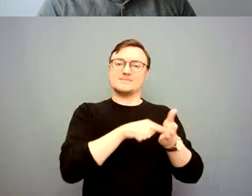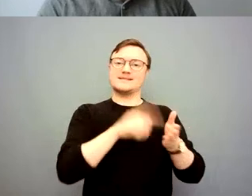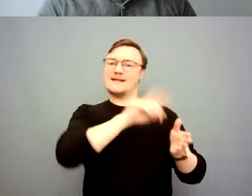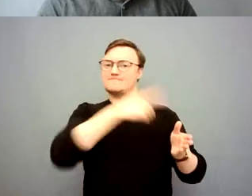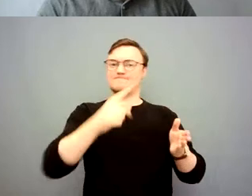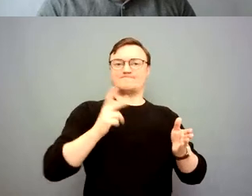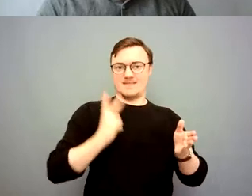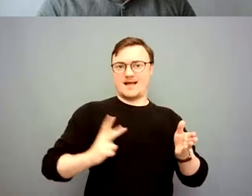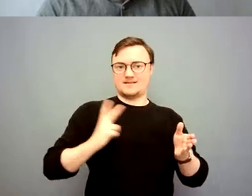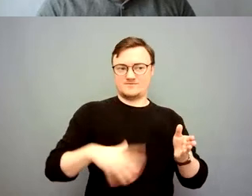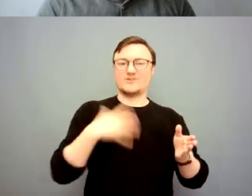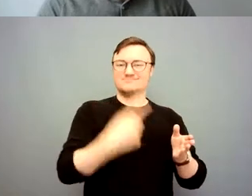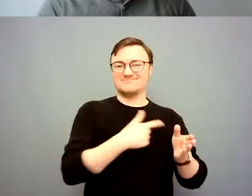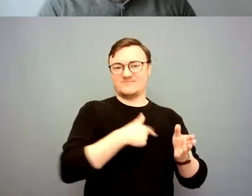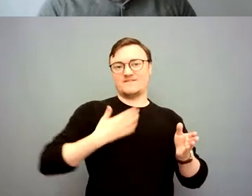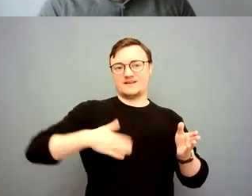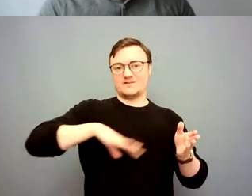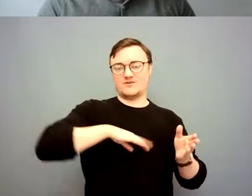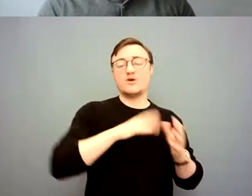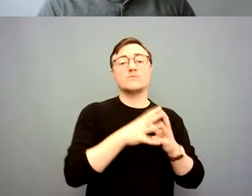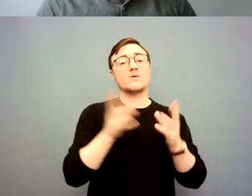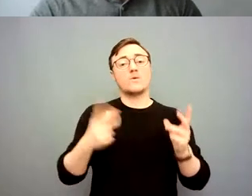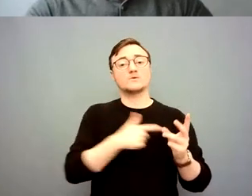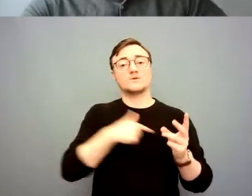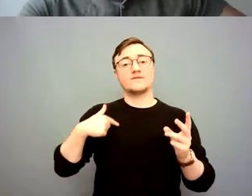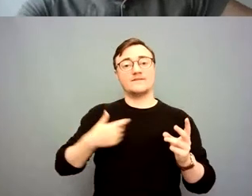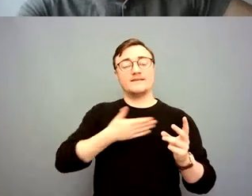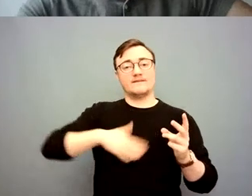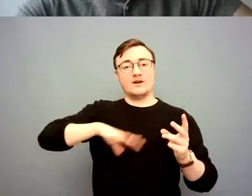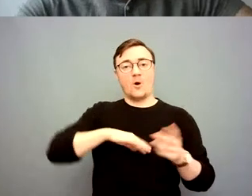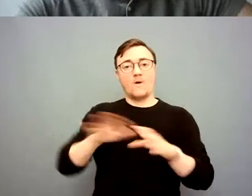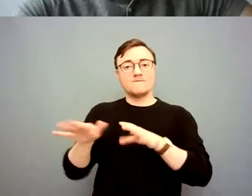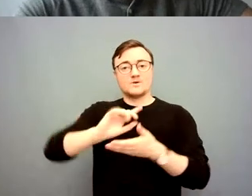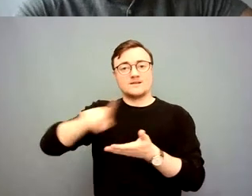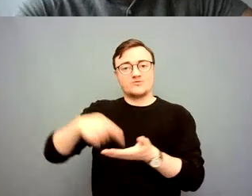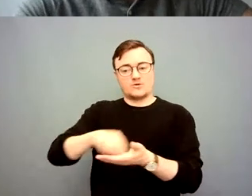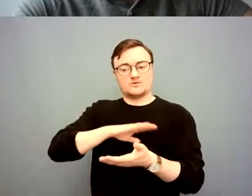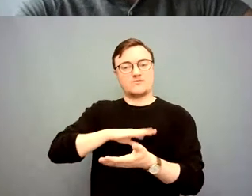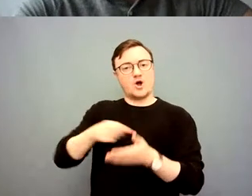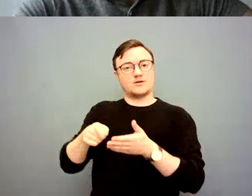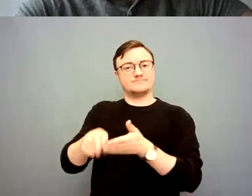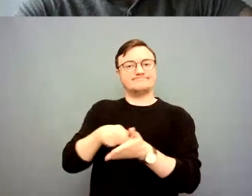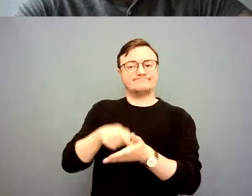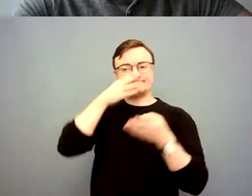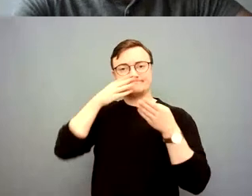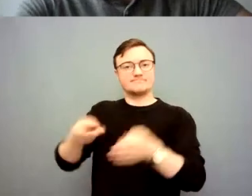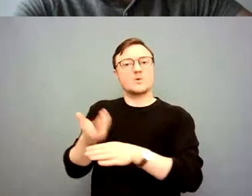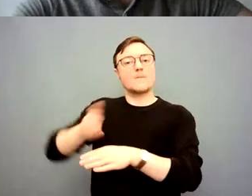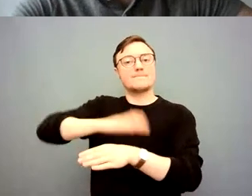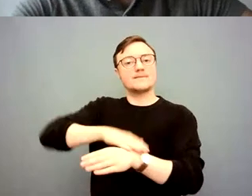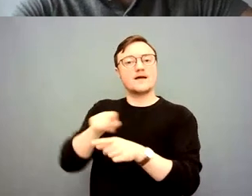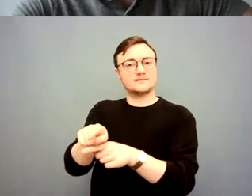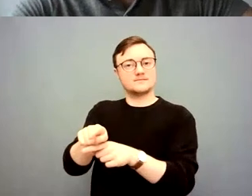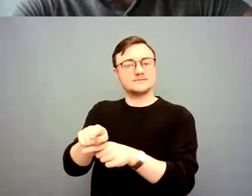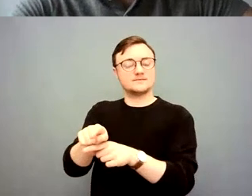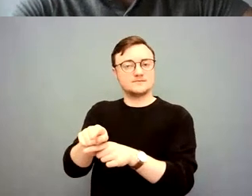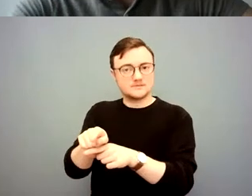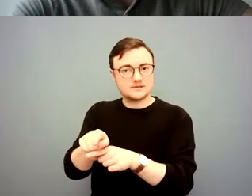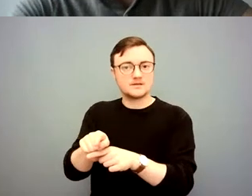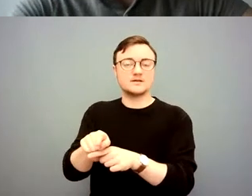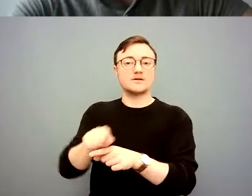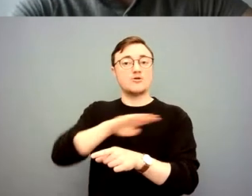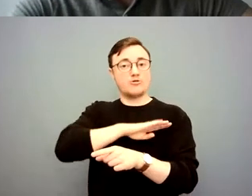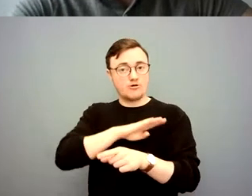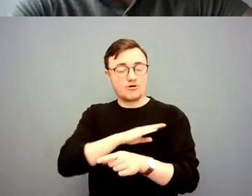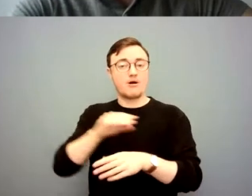vi ha vårdcentraler som har inriktning att just ha den specialiteten att kunna ha listade